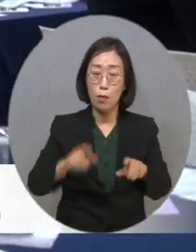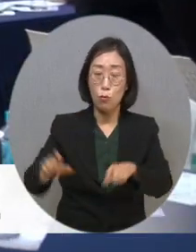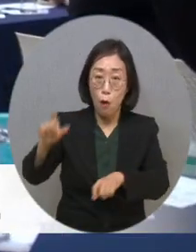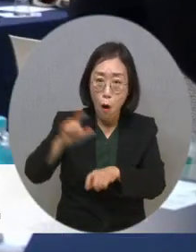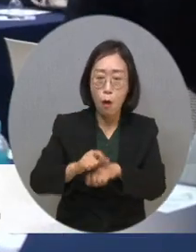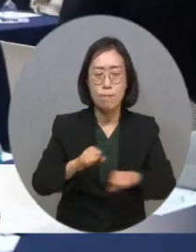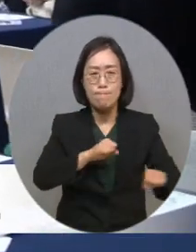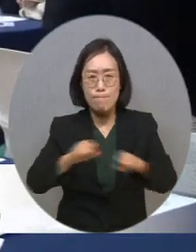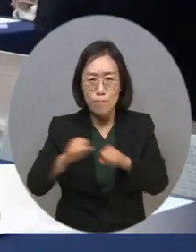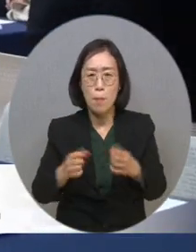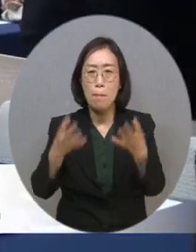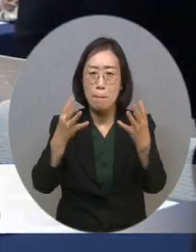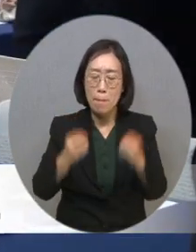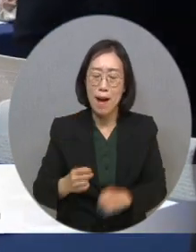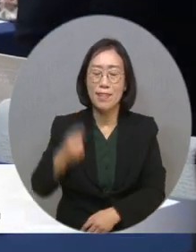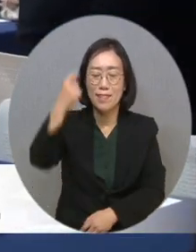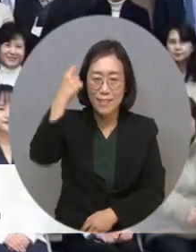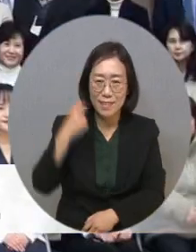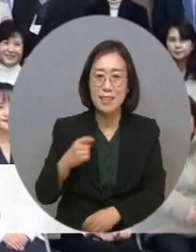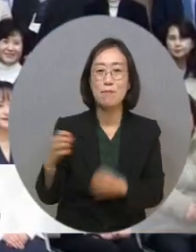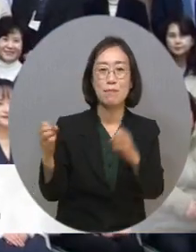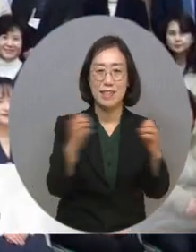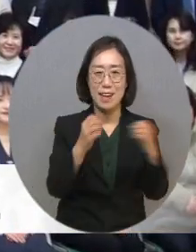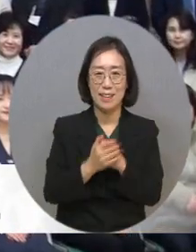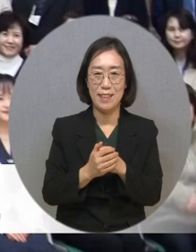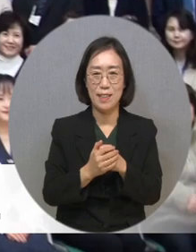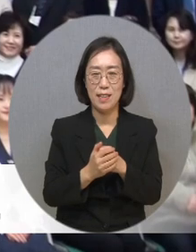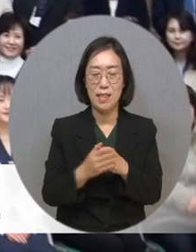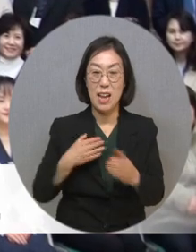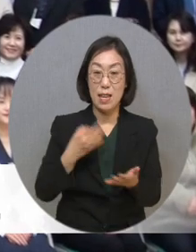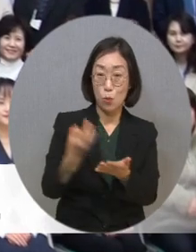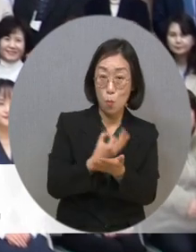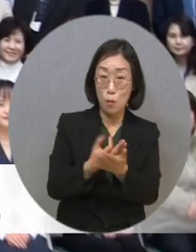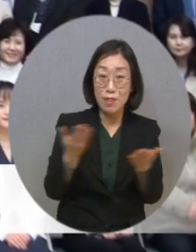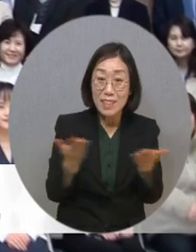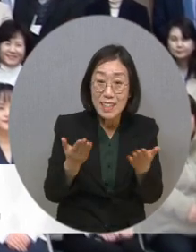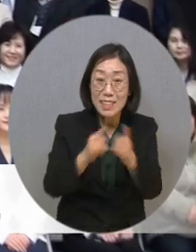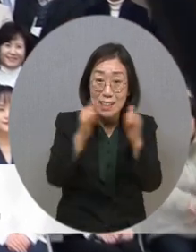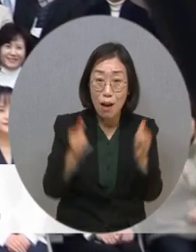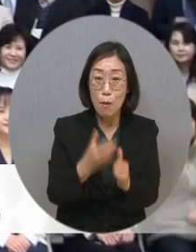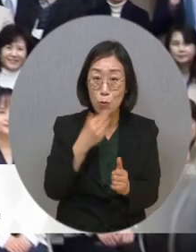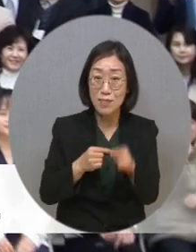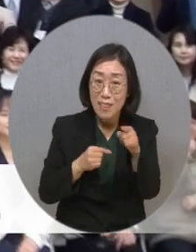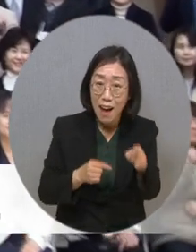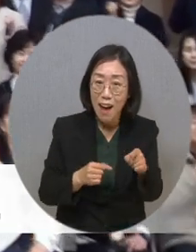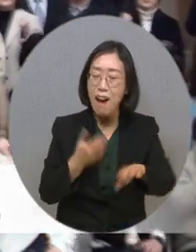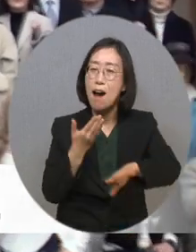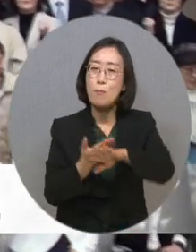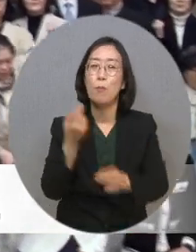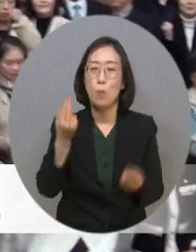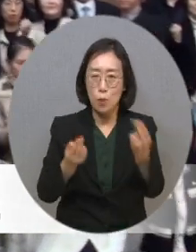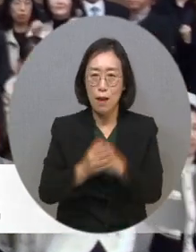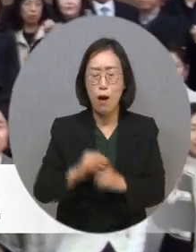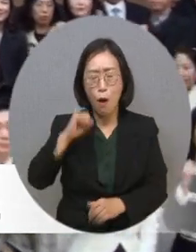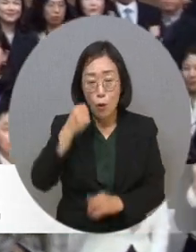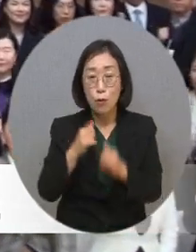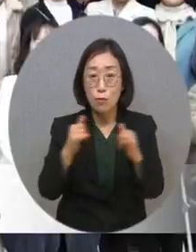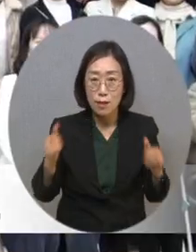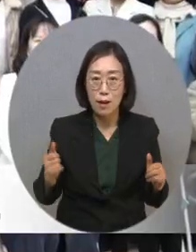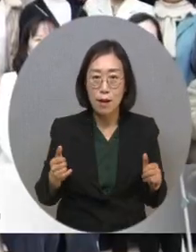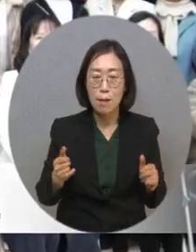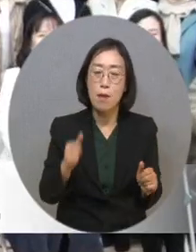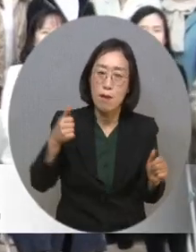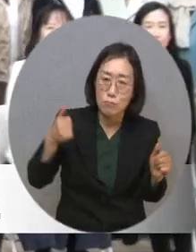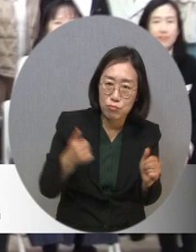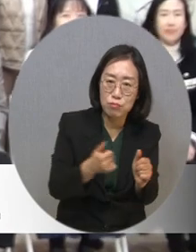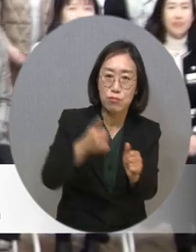더욱 바쁘게 활동할 것을 이야기했습니다 직장인으로서의 사회복지사 이기보다 우리 사회의 어려운 곳에 손을 내밀어